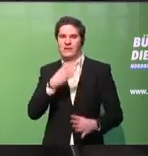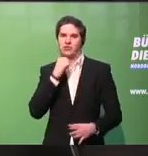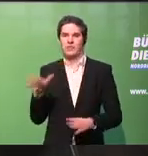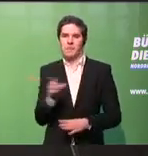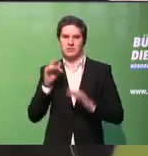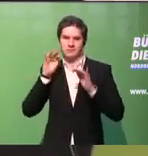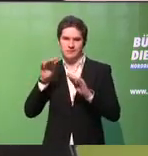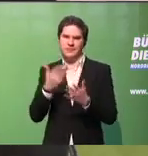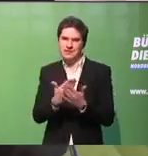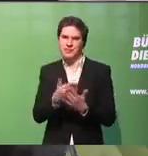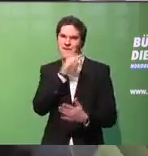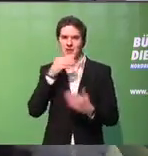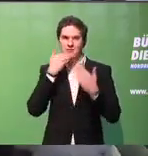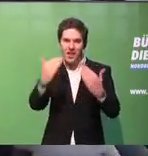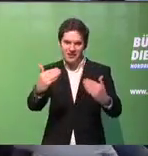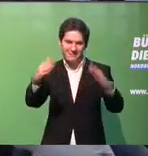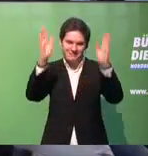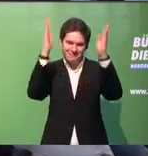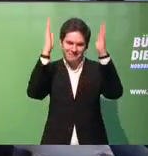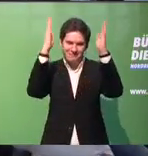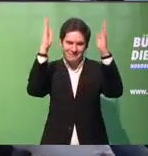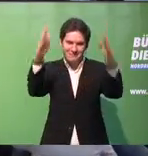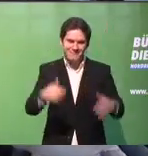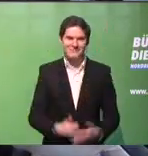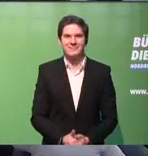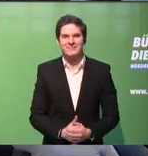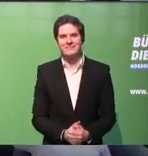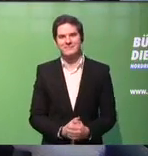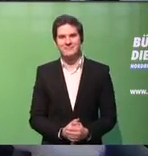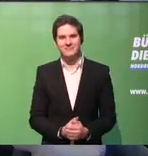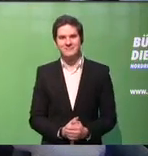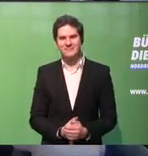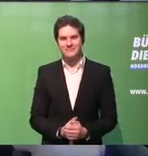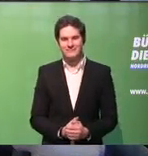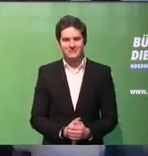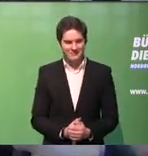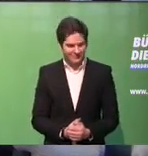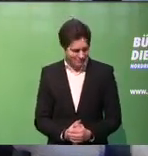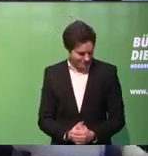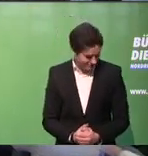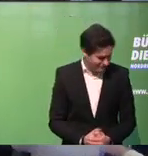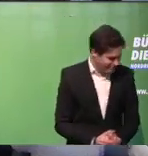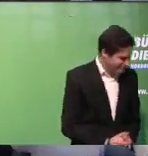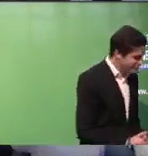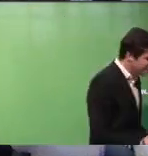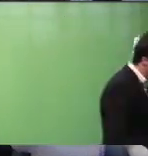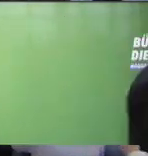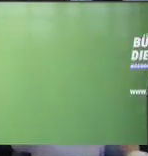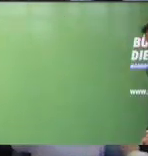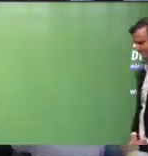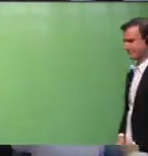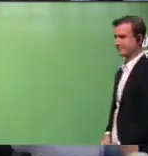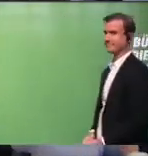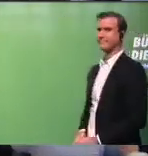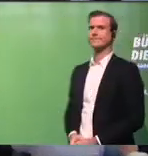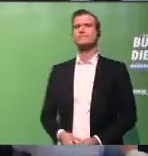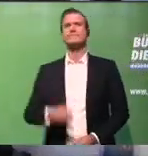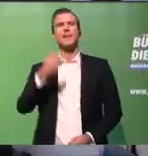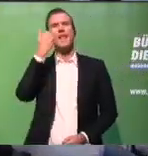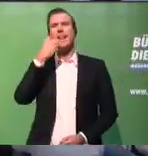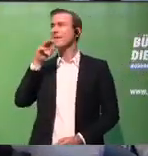Vielen Dank. Lieber Lieber Manfred, vielen Dank für